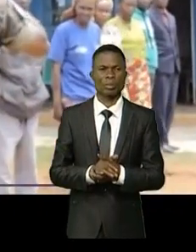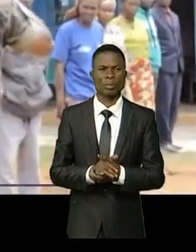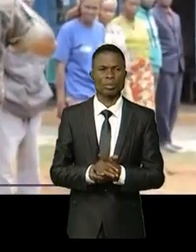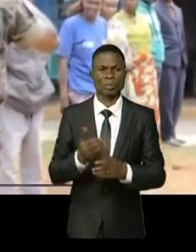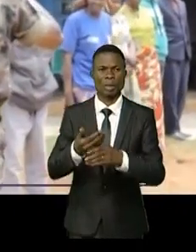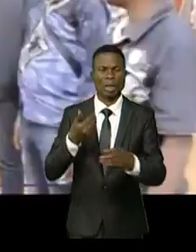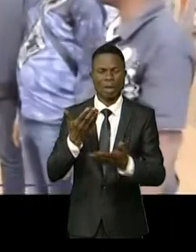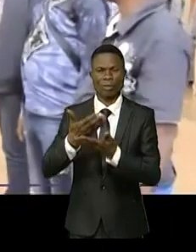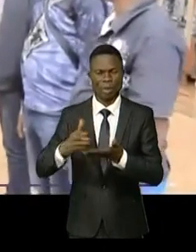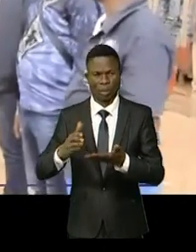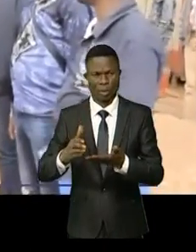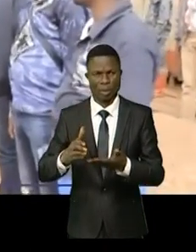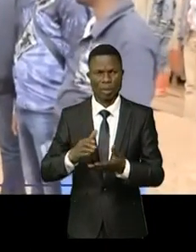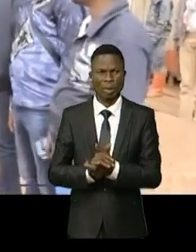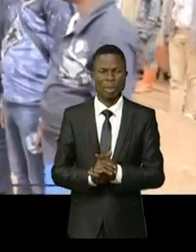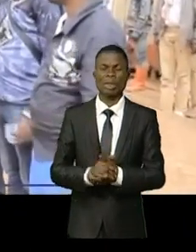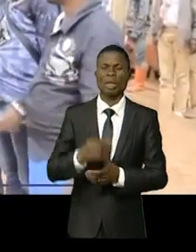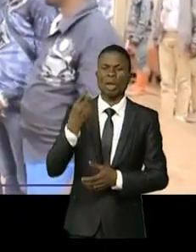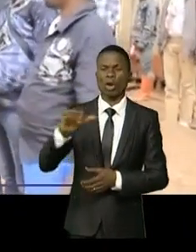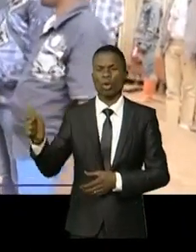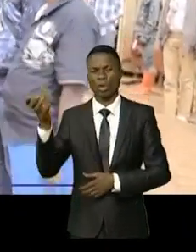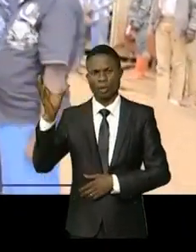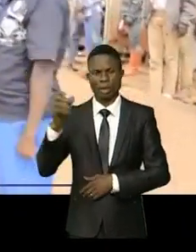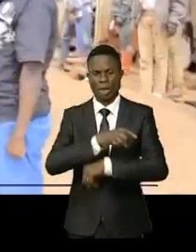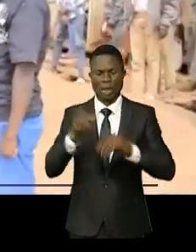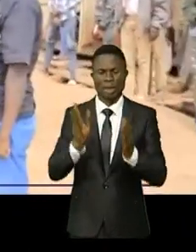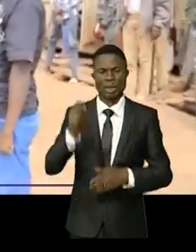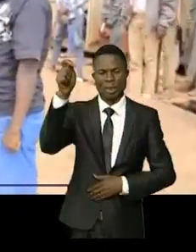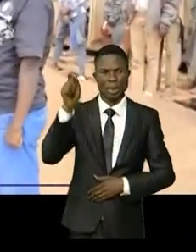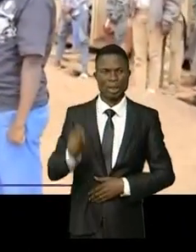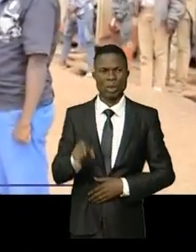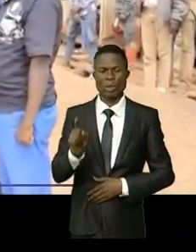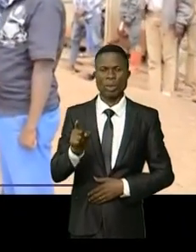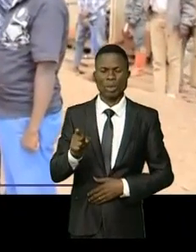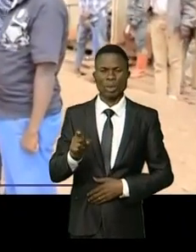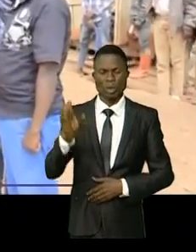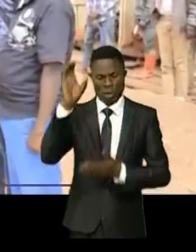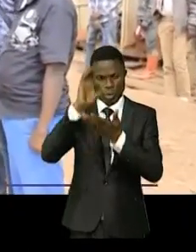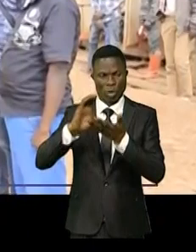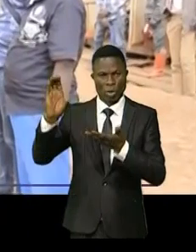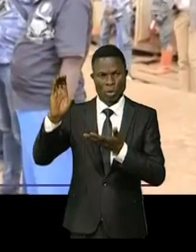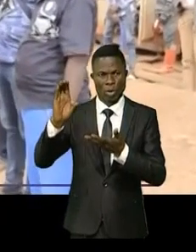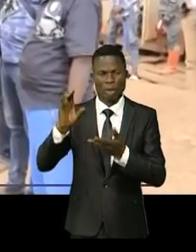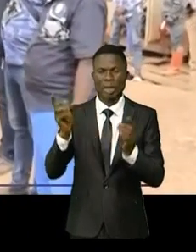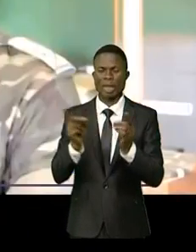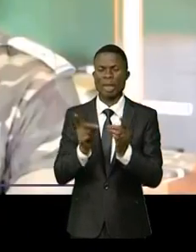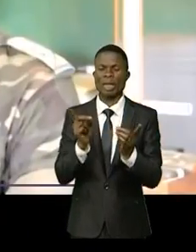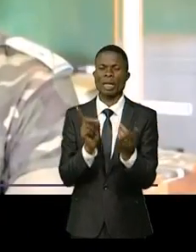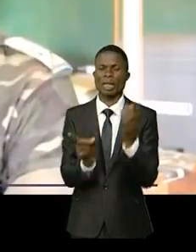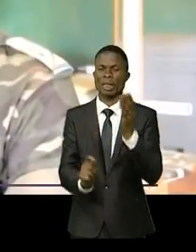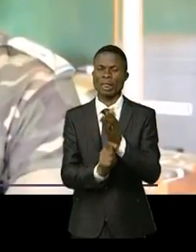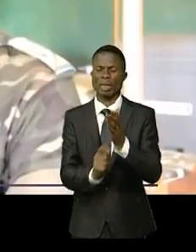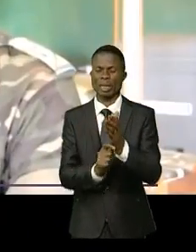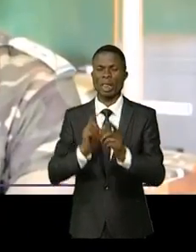qu'avant l'étape de Nizi et d'Igabarrière, l'administrateur militaire de Djougou, le colonel diplômé en stratégie de défense,